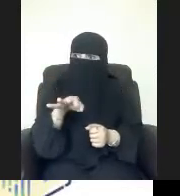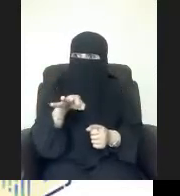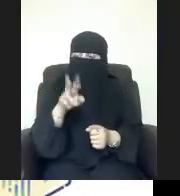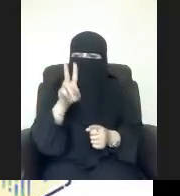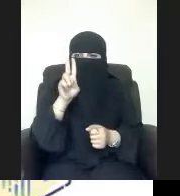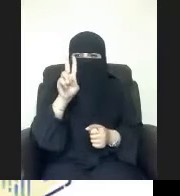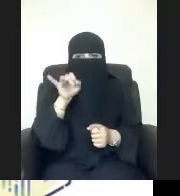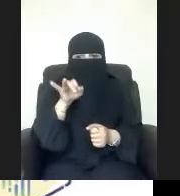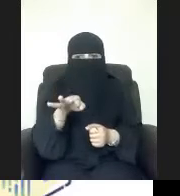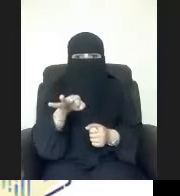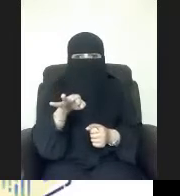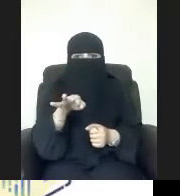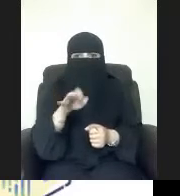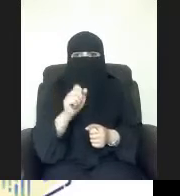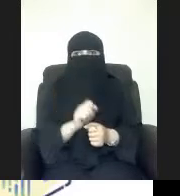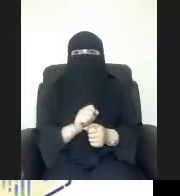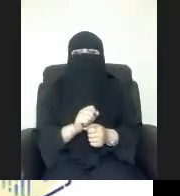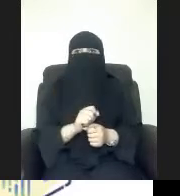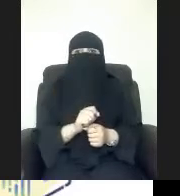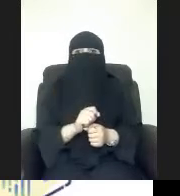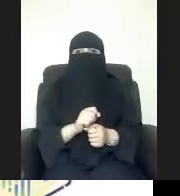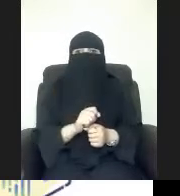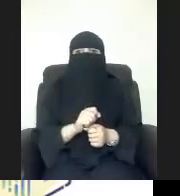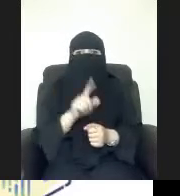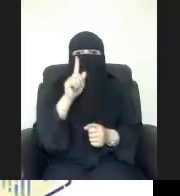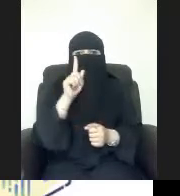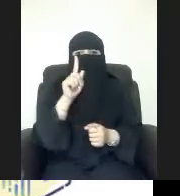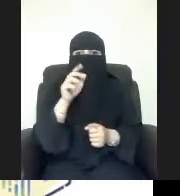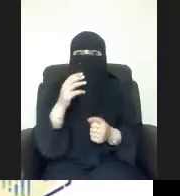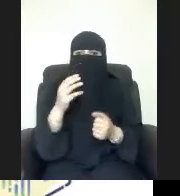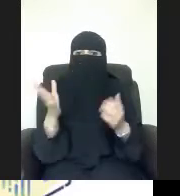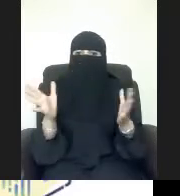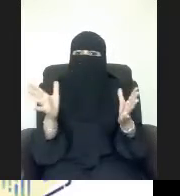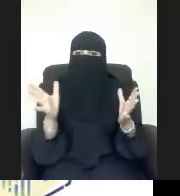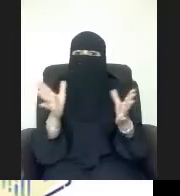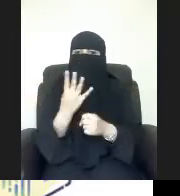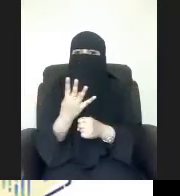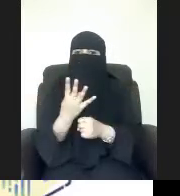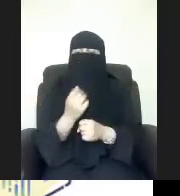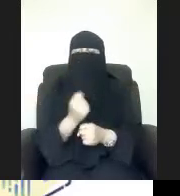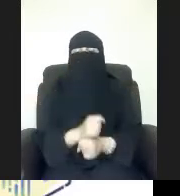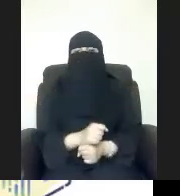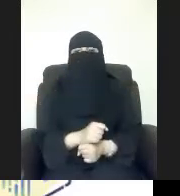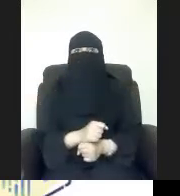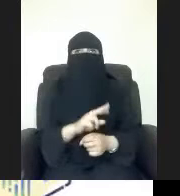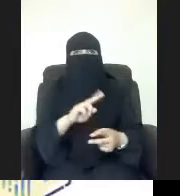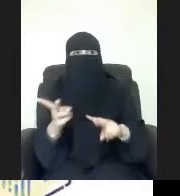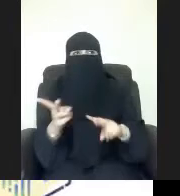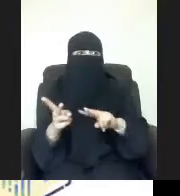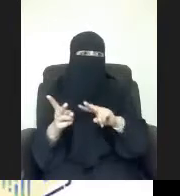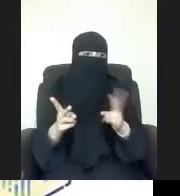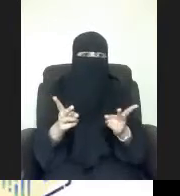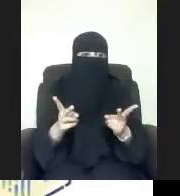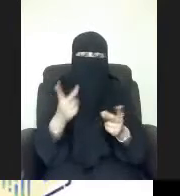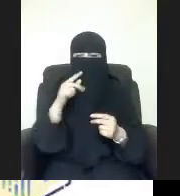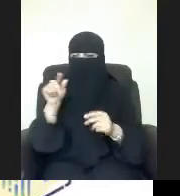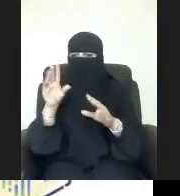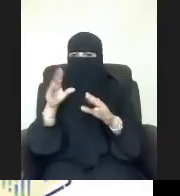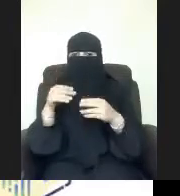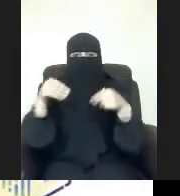جيت كان يتراوح بين 400 و300 و700، يختلف من وقت إلى آخر، ولكن مع أزمة